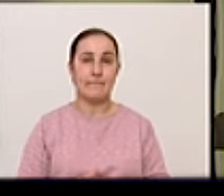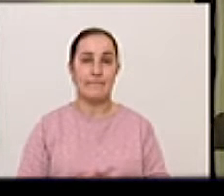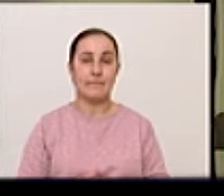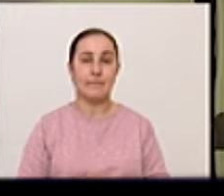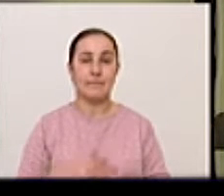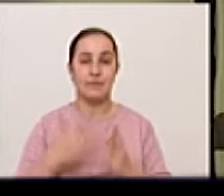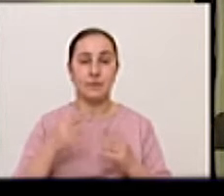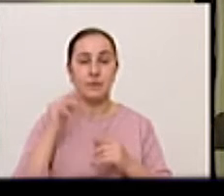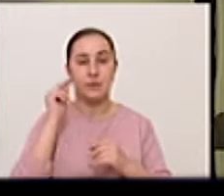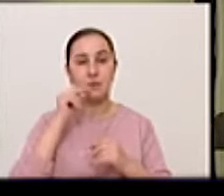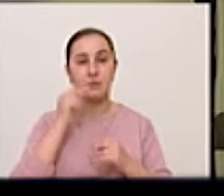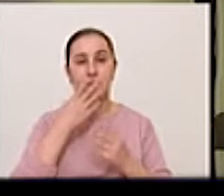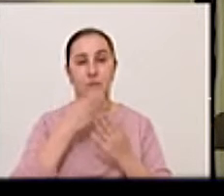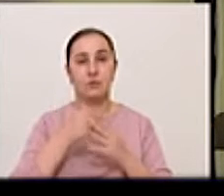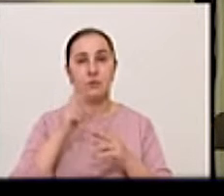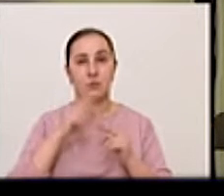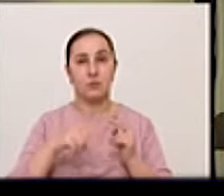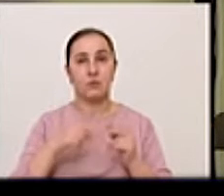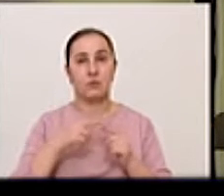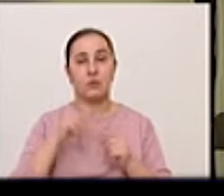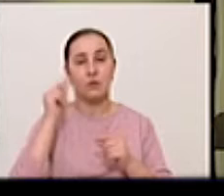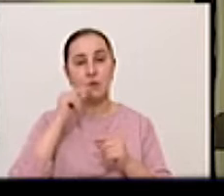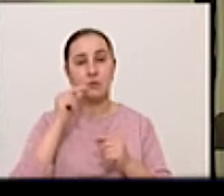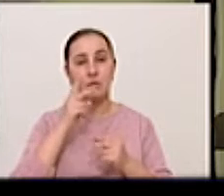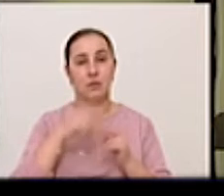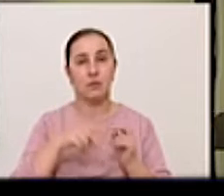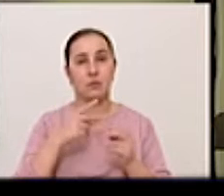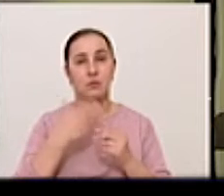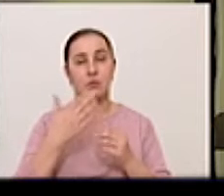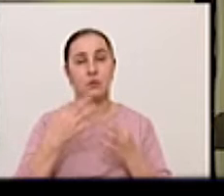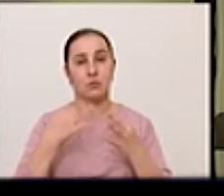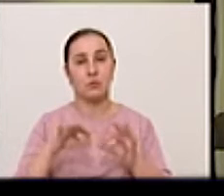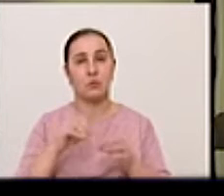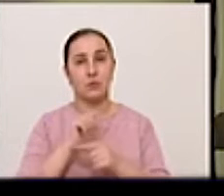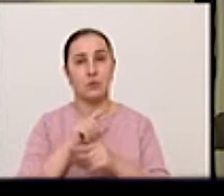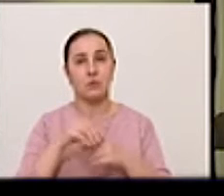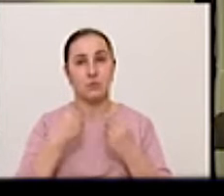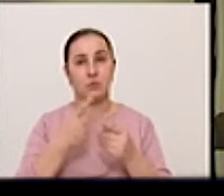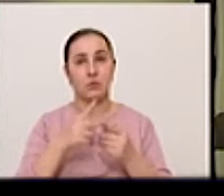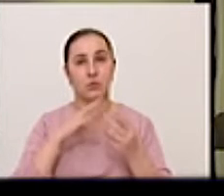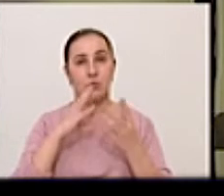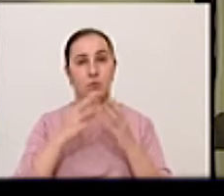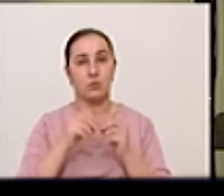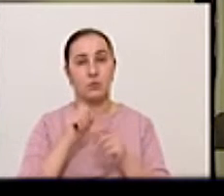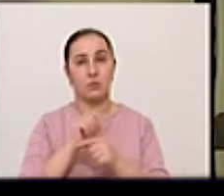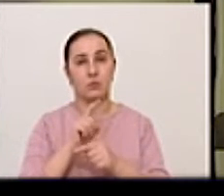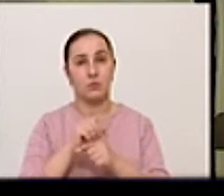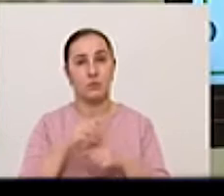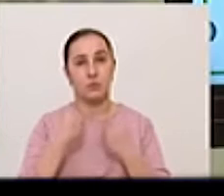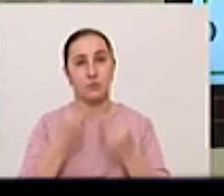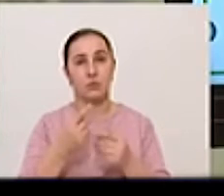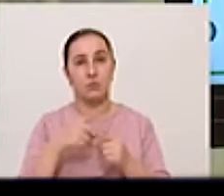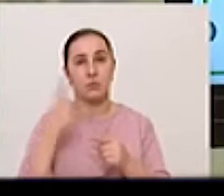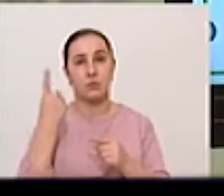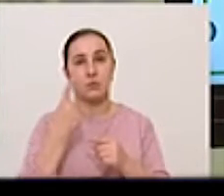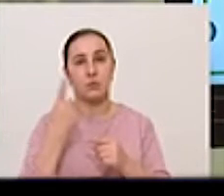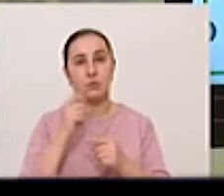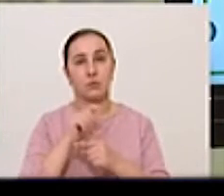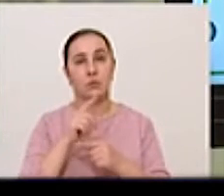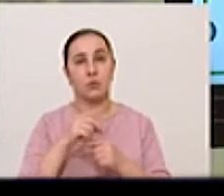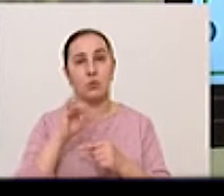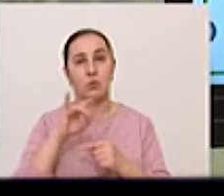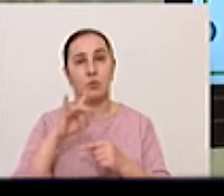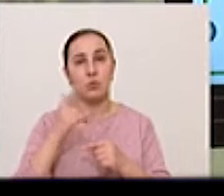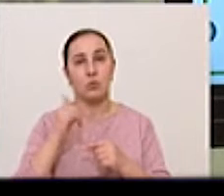Mana darsimiz ham o'z yakuniga yetib qoldi. Darsimiz yakunida sizga mustaqil bajarish uchun quyidagi topshiriqlar berilyapti. Birinchi topshiriq: